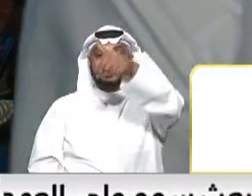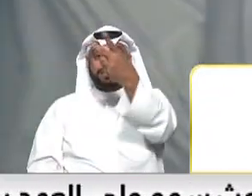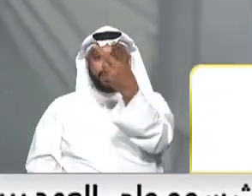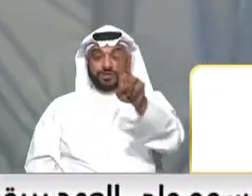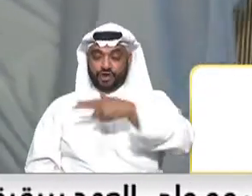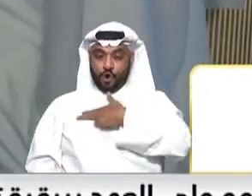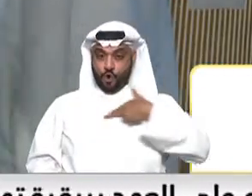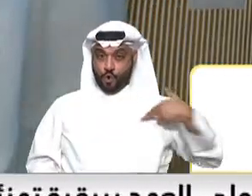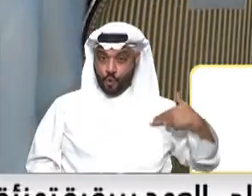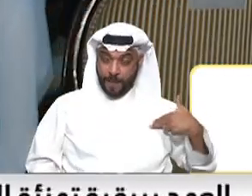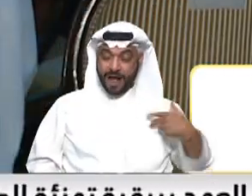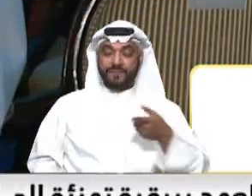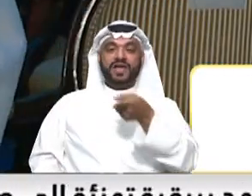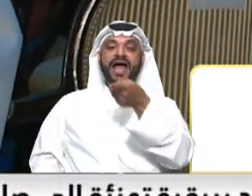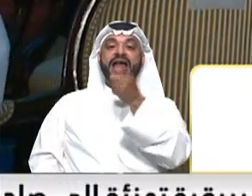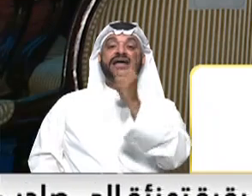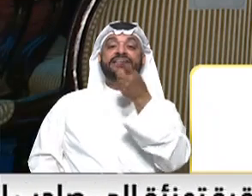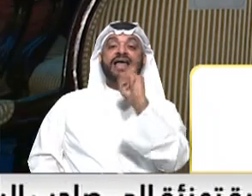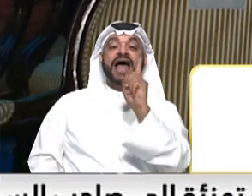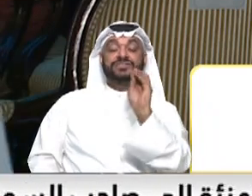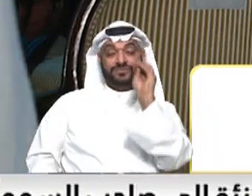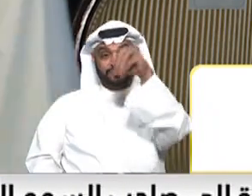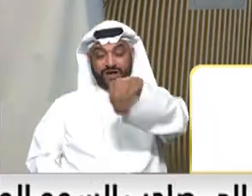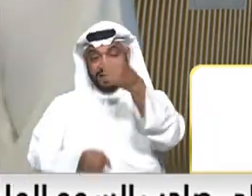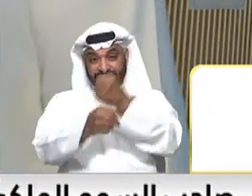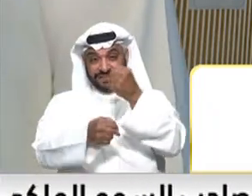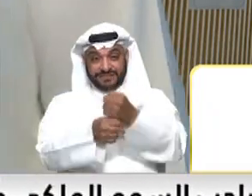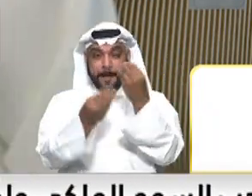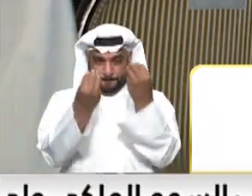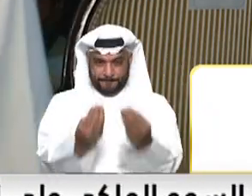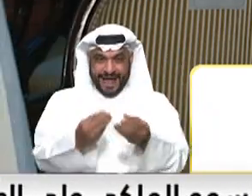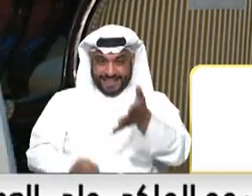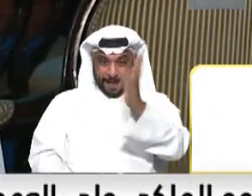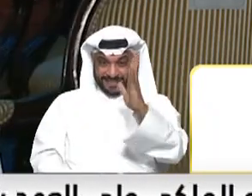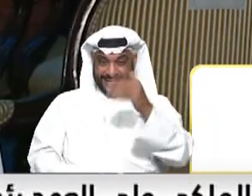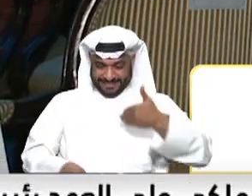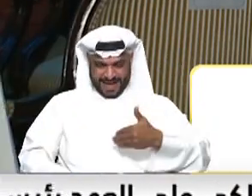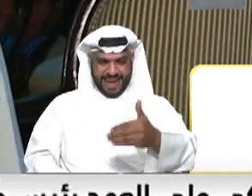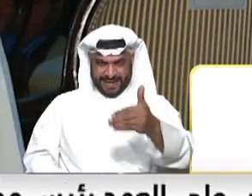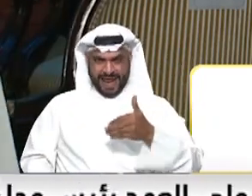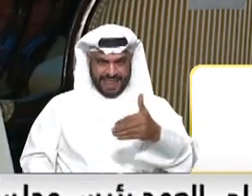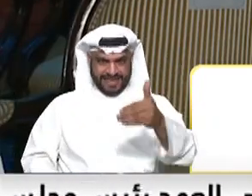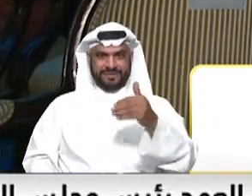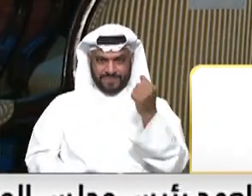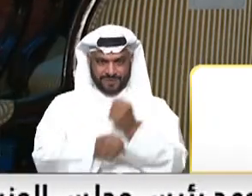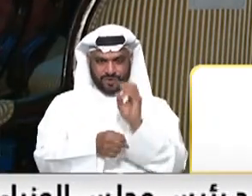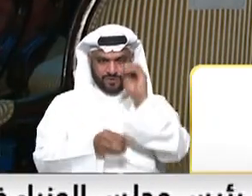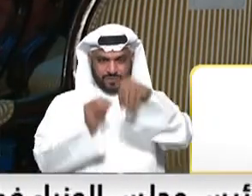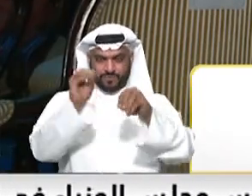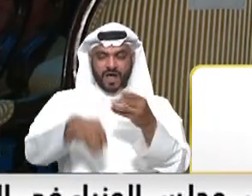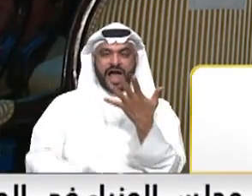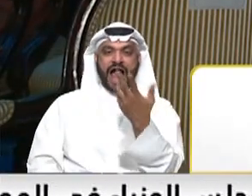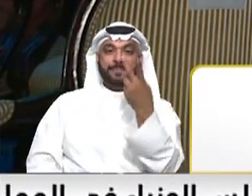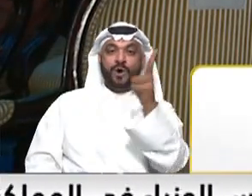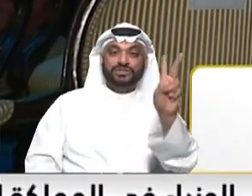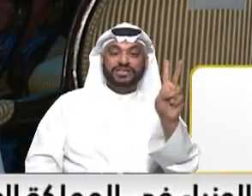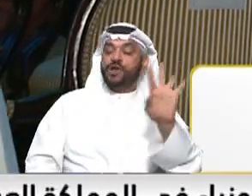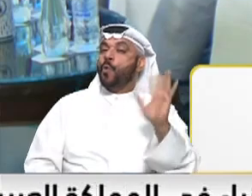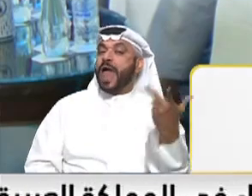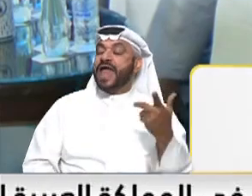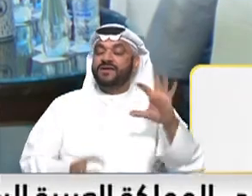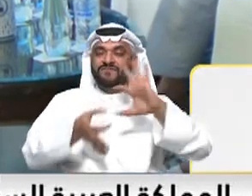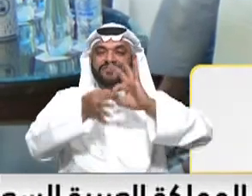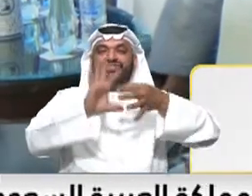الحكومي، 11 منهم تم تعيينه، و15 جاري استكمال التعيين في الديوان، وأيضا 24 في اتحاد الجمعيات